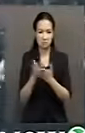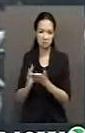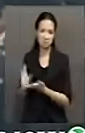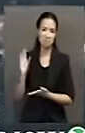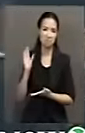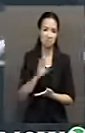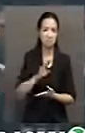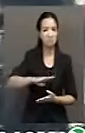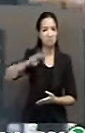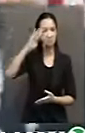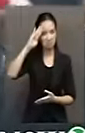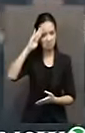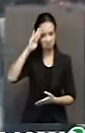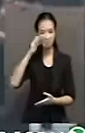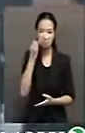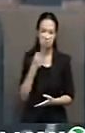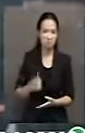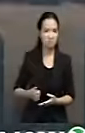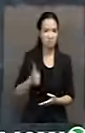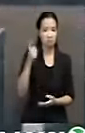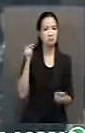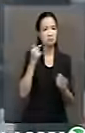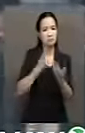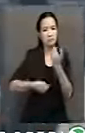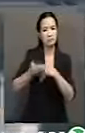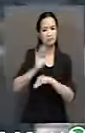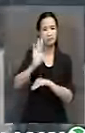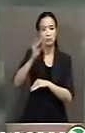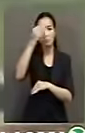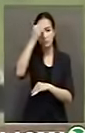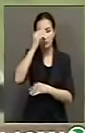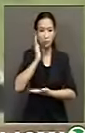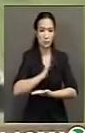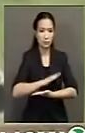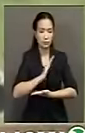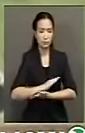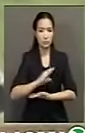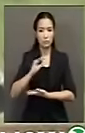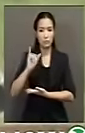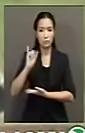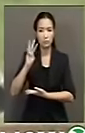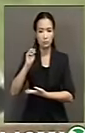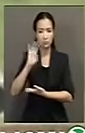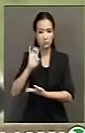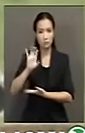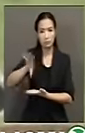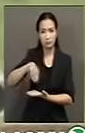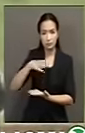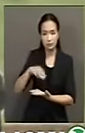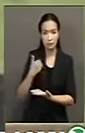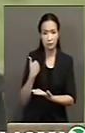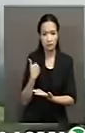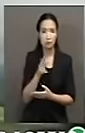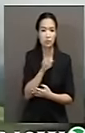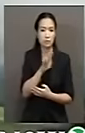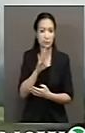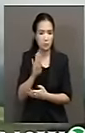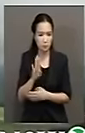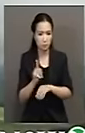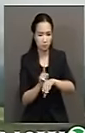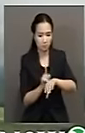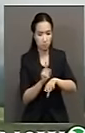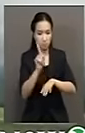าโหมเป็นจำนวนสูงที่สุดเป็นประวัติการด้านหนังสือพิมพ์โยมิอุริชิมบุนของญี่ปุ่นรายงานว่าระบบขีปนา